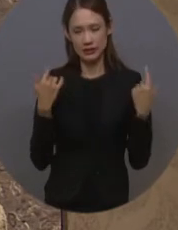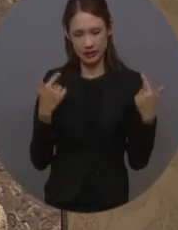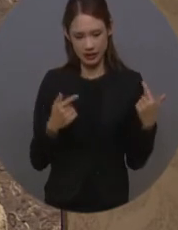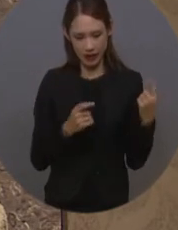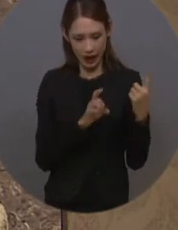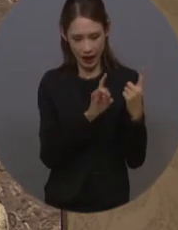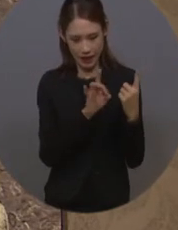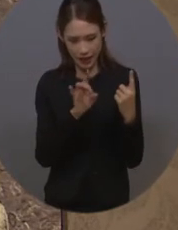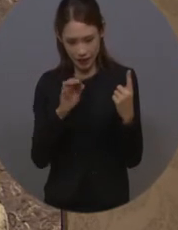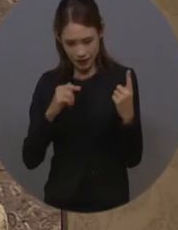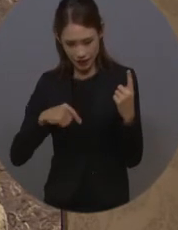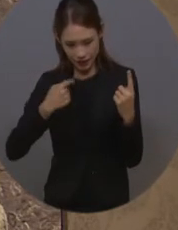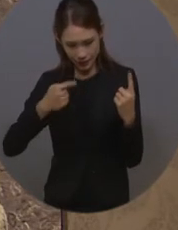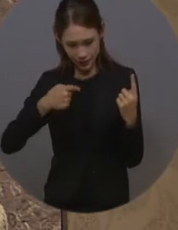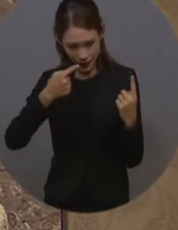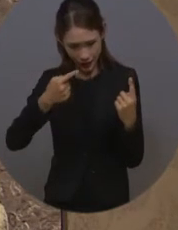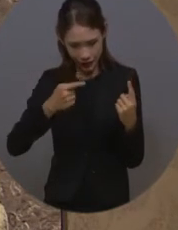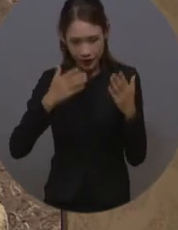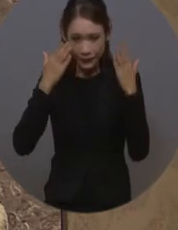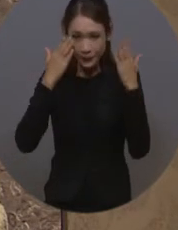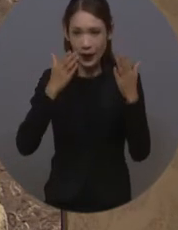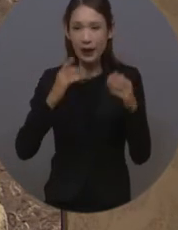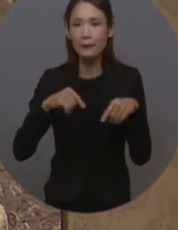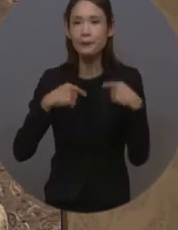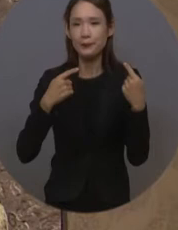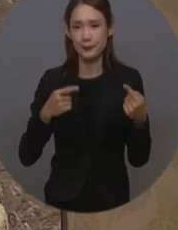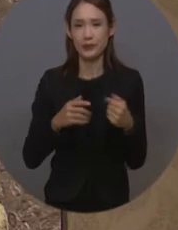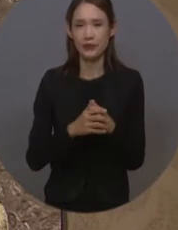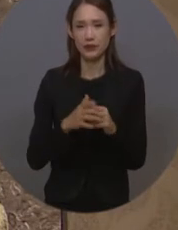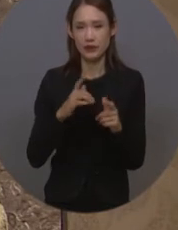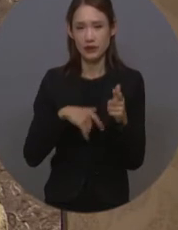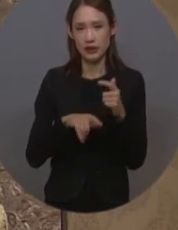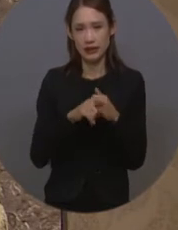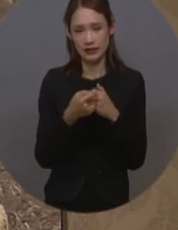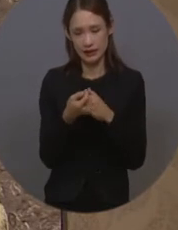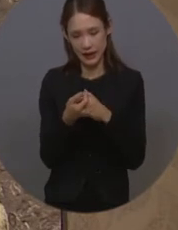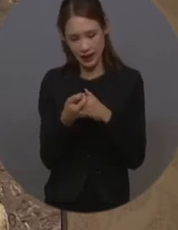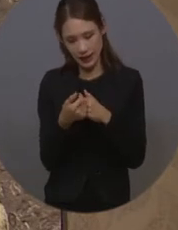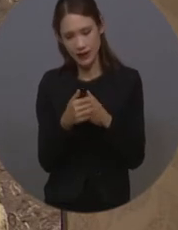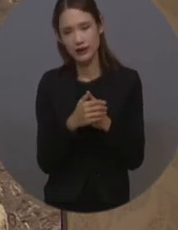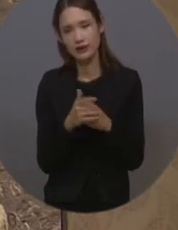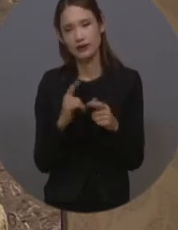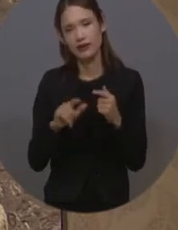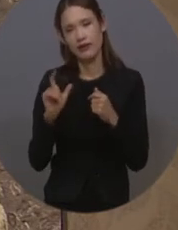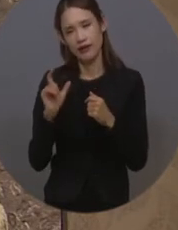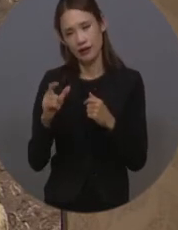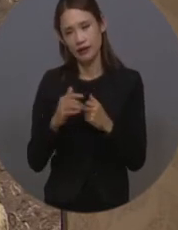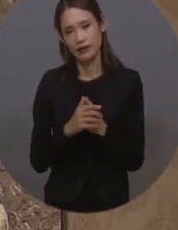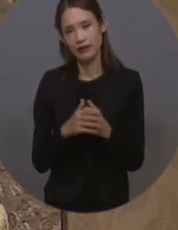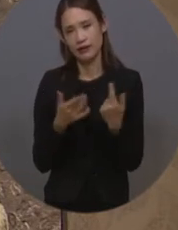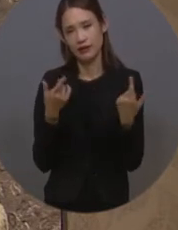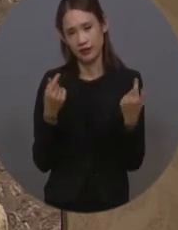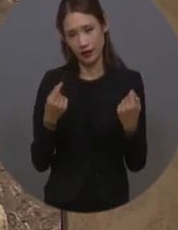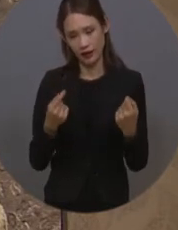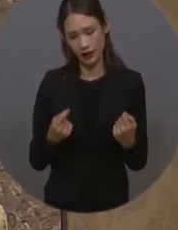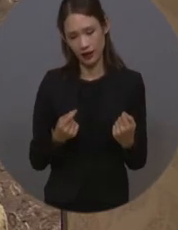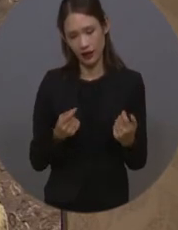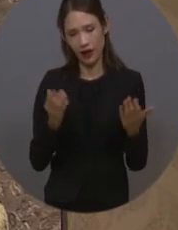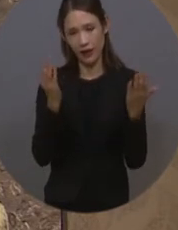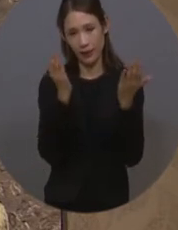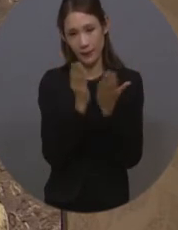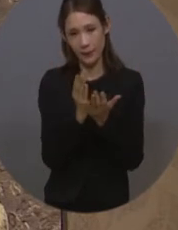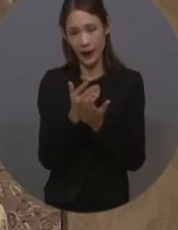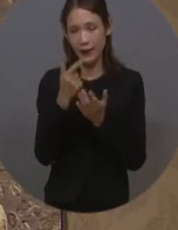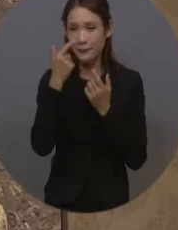해서 네. 작게 또 크게 또 섬세하게 또 아니면 또 강하게 아. 이런 부분들의